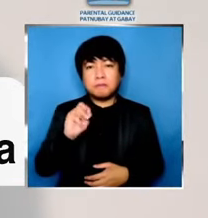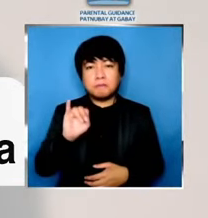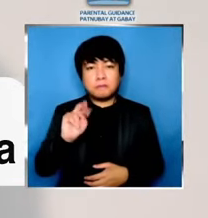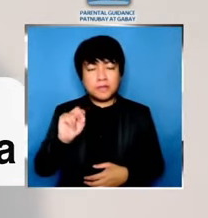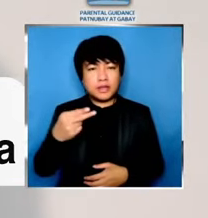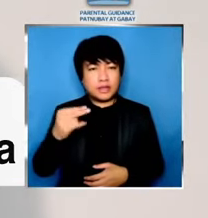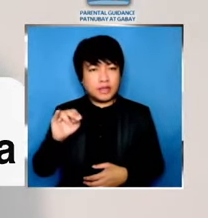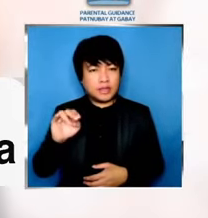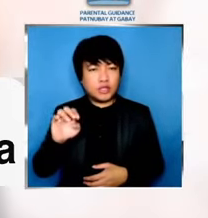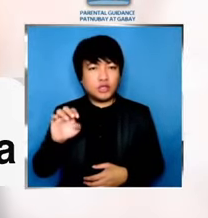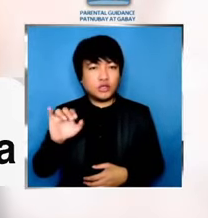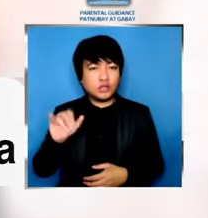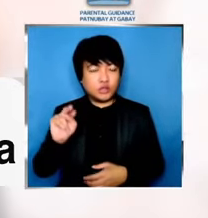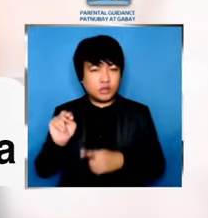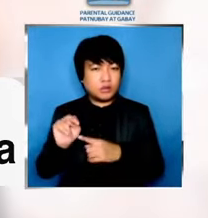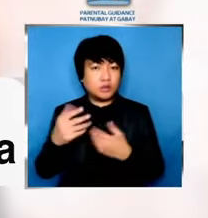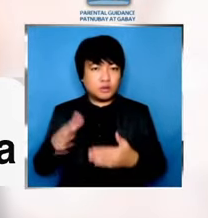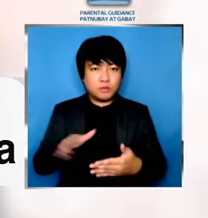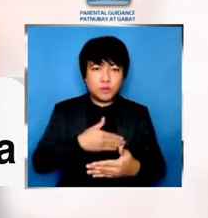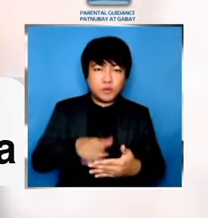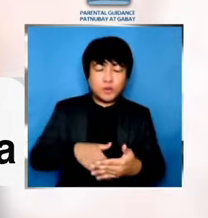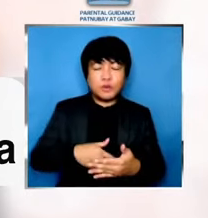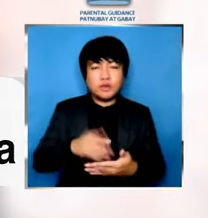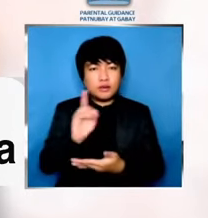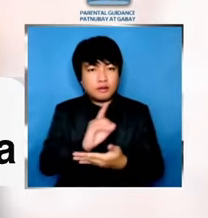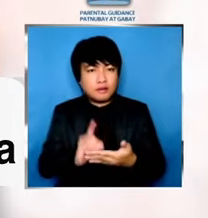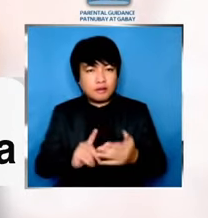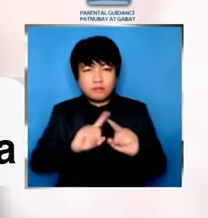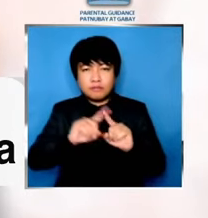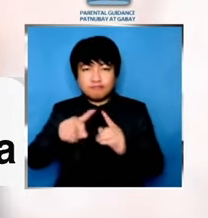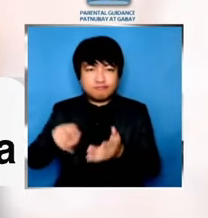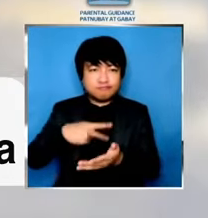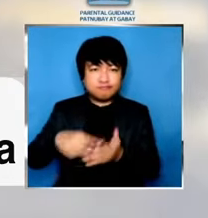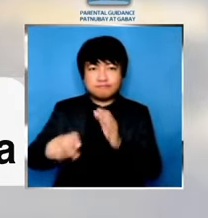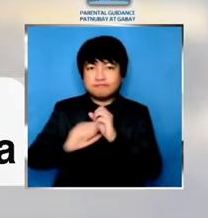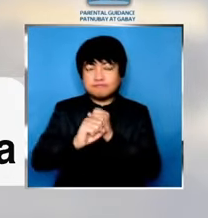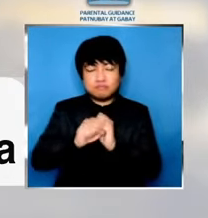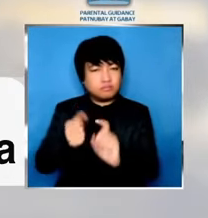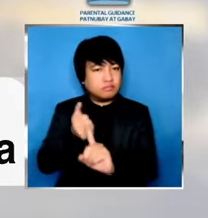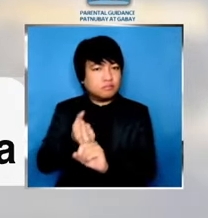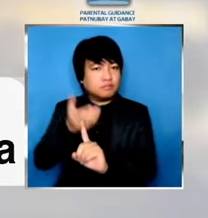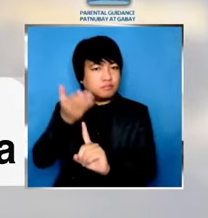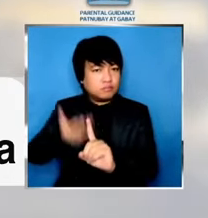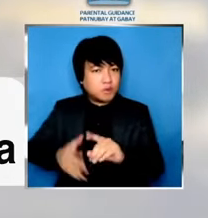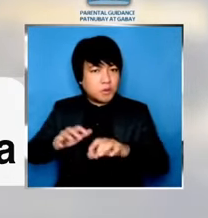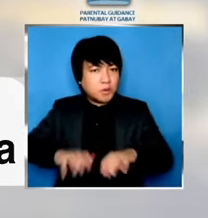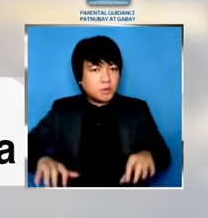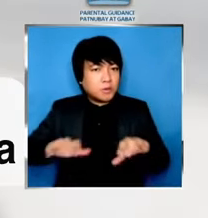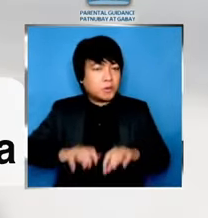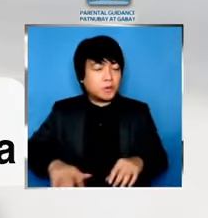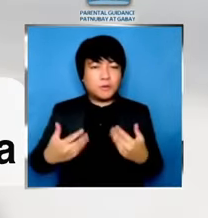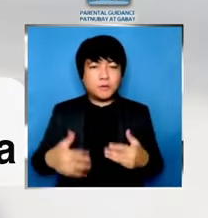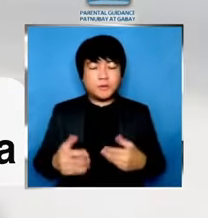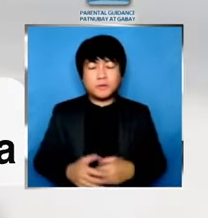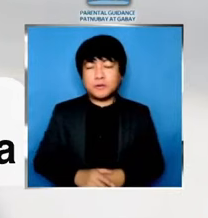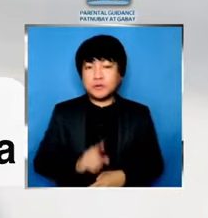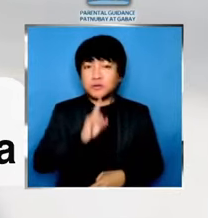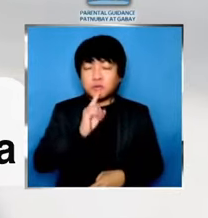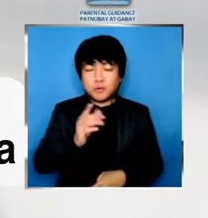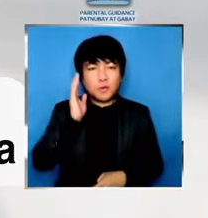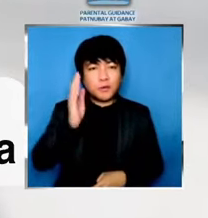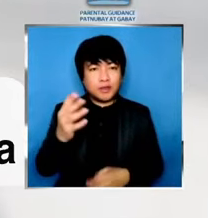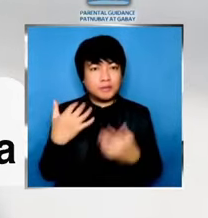music, choreography, design hanggang promotion ha. Mixed emotions naman si V pero sigurado raw siyang may enjoy ng